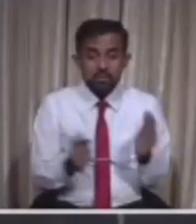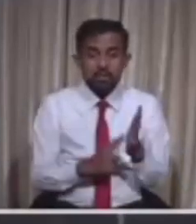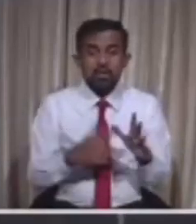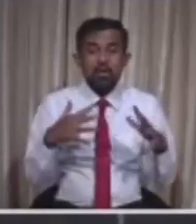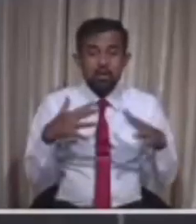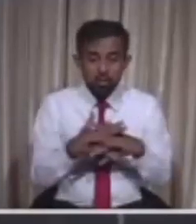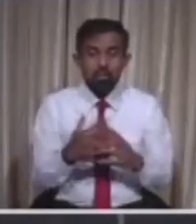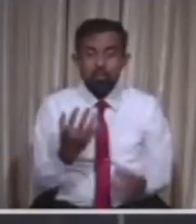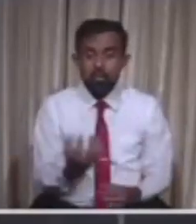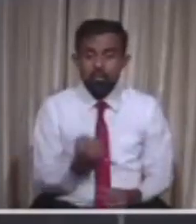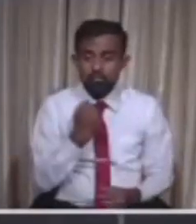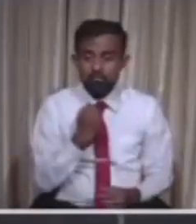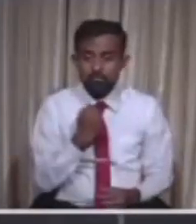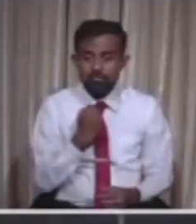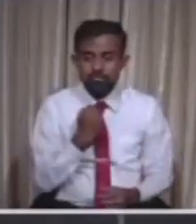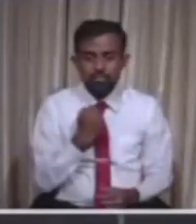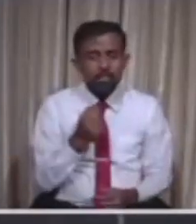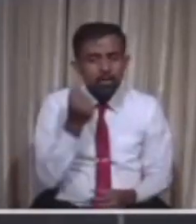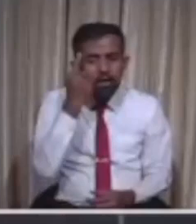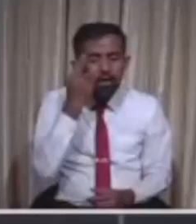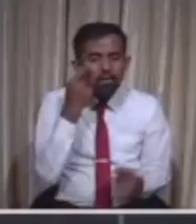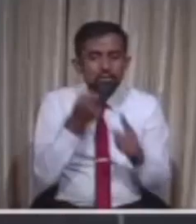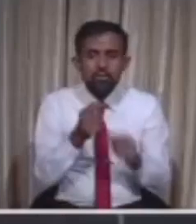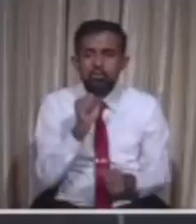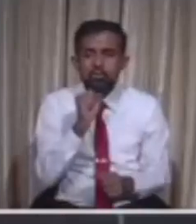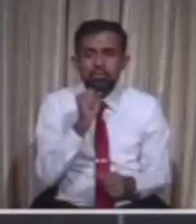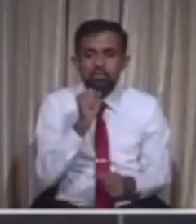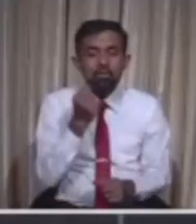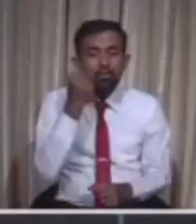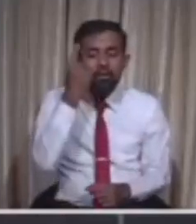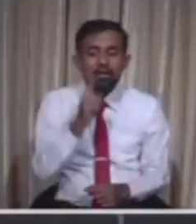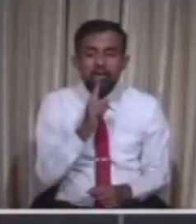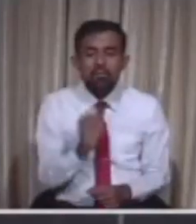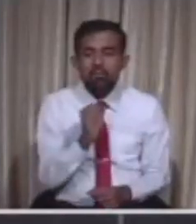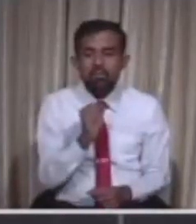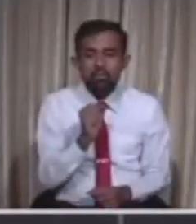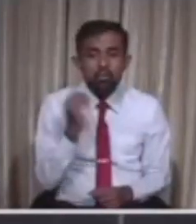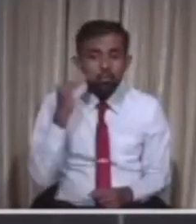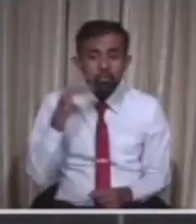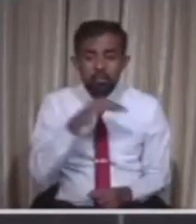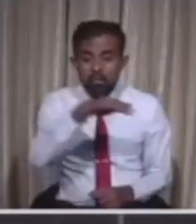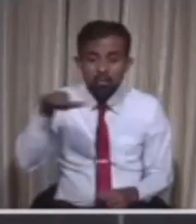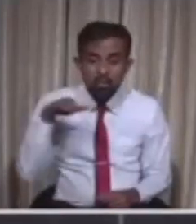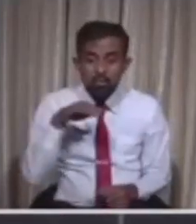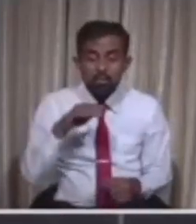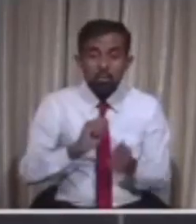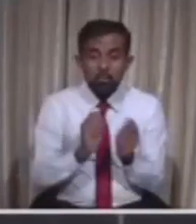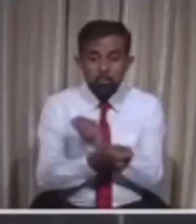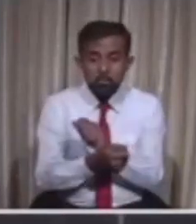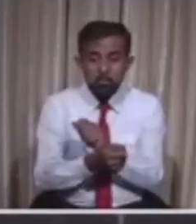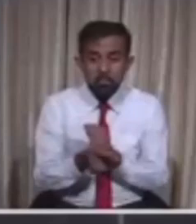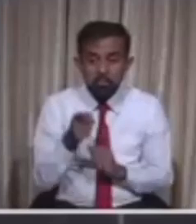පවත්වගෙන යන්න වෙයි කියලා. ඒකෙන් මොකද අදහස් කරන්නේ? ඒකෙන් අදහස් කරන්නේ ජනතාව ප්‍රතිසංස්කරණ